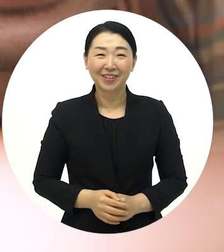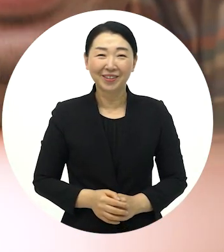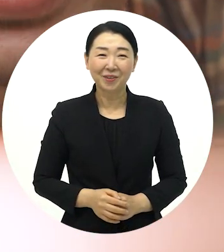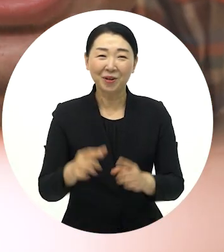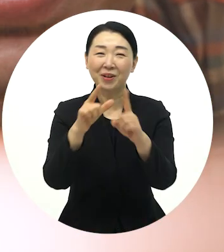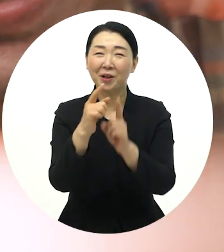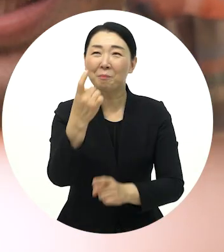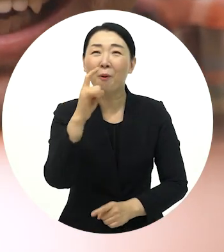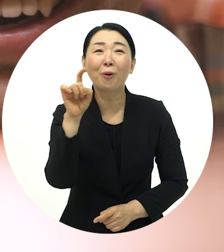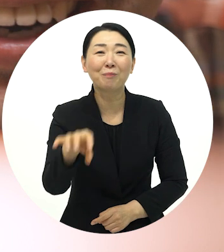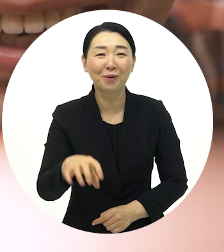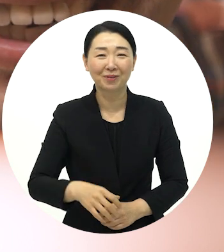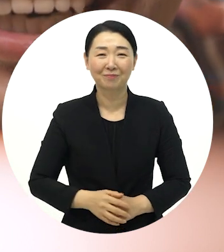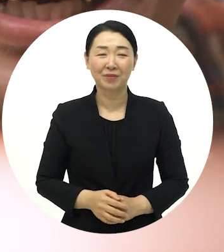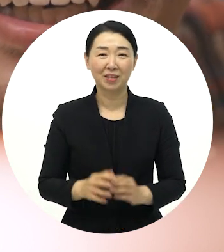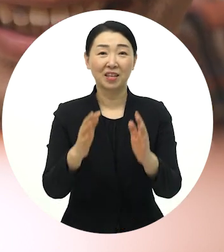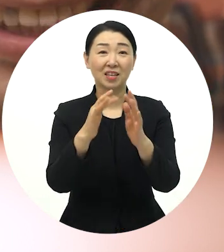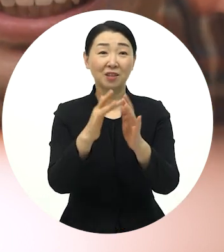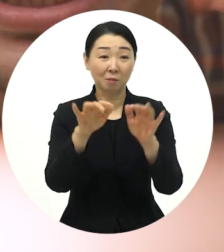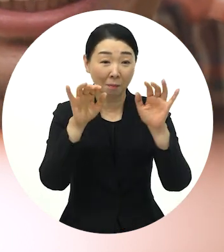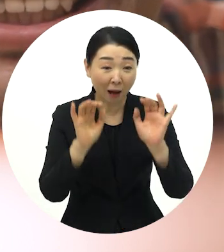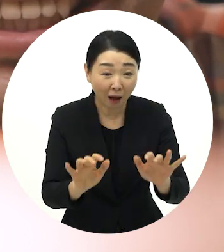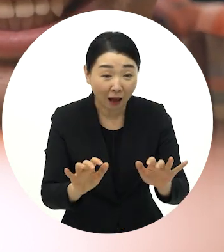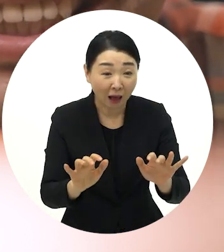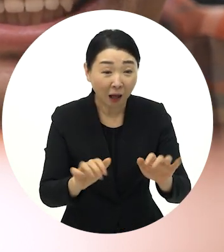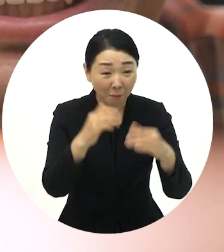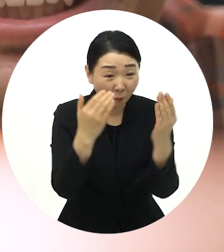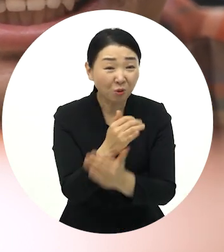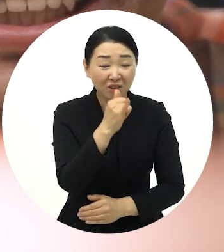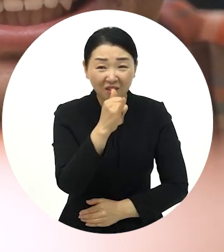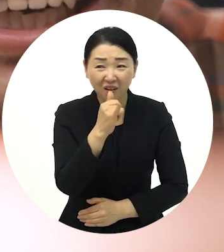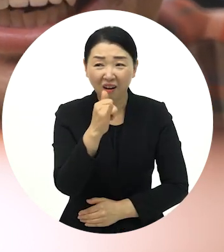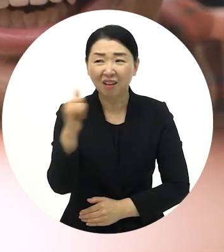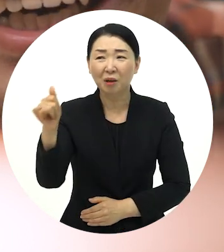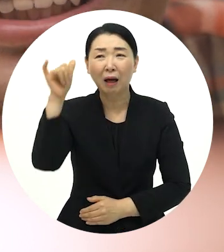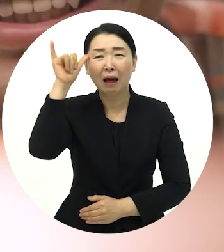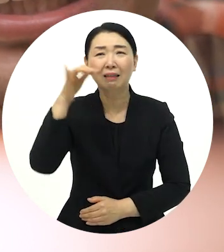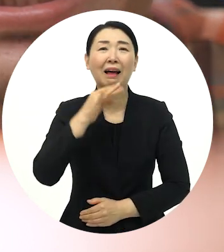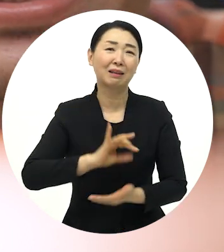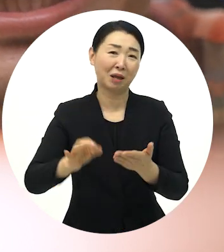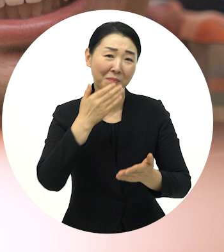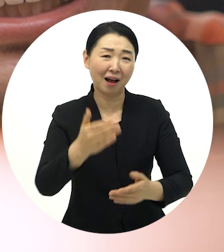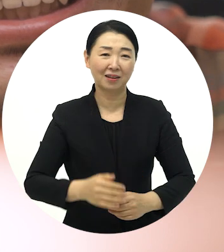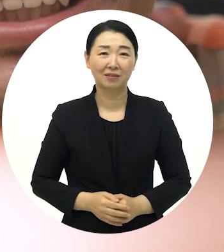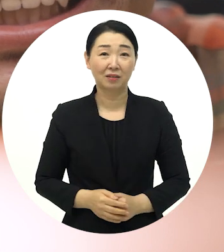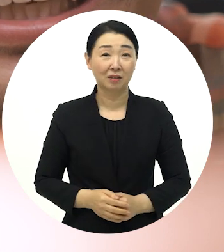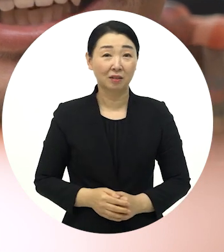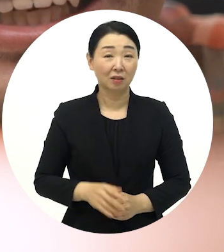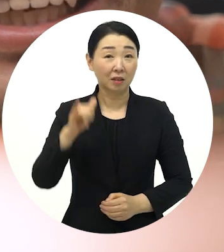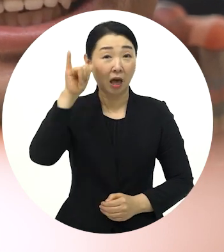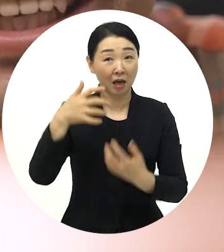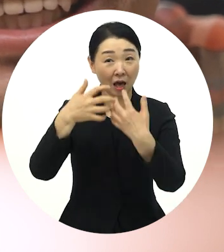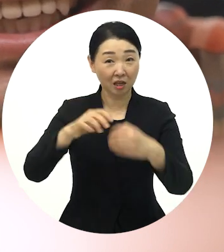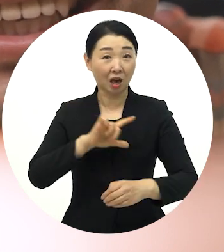야, 니 이런 말 없으셨는데, 어? 인터넷만 들어가면 다 저런 말인데 제가 안 쓰는 게 이상하다. 근데 저